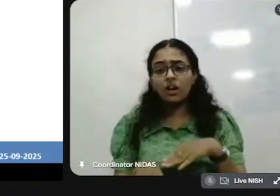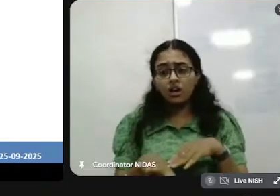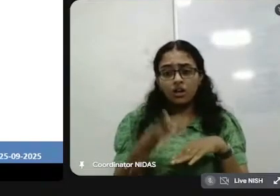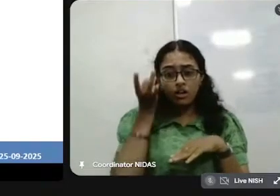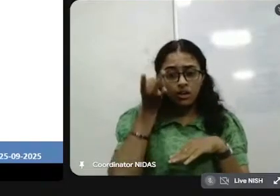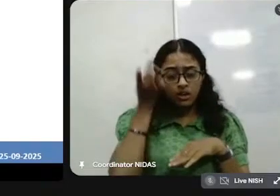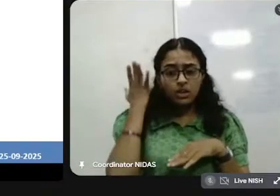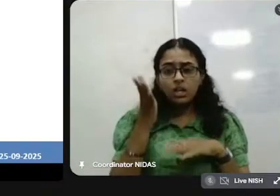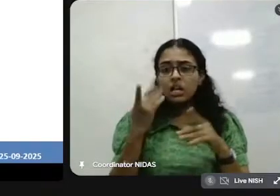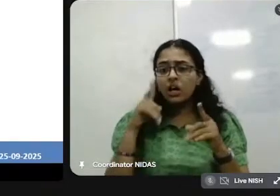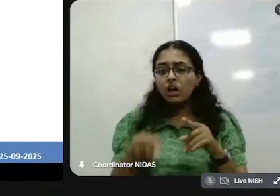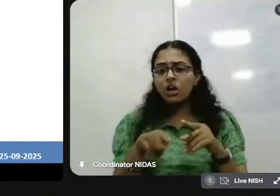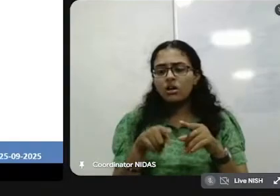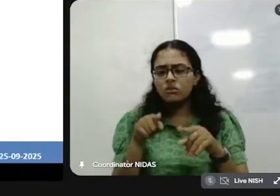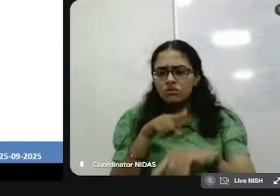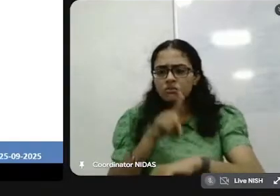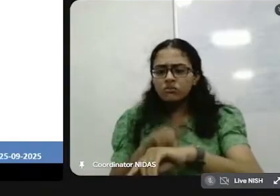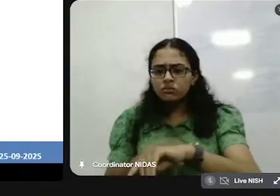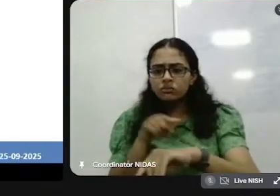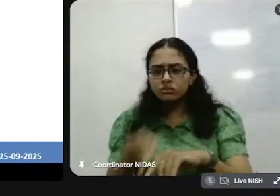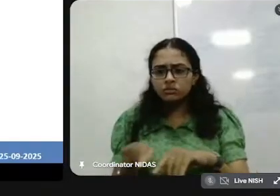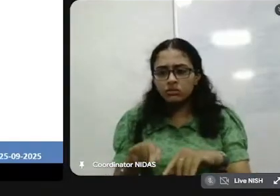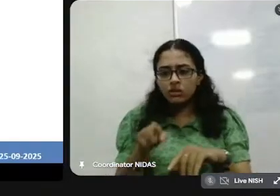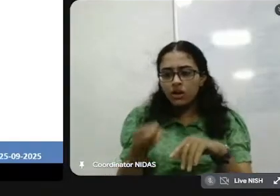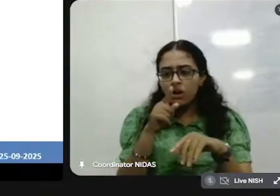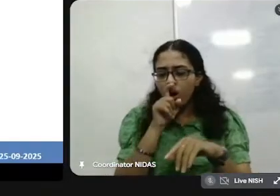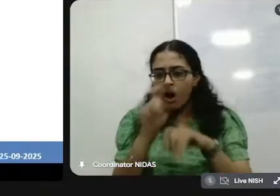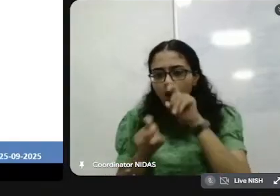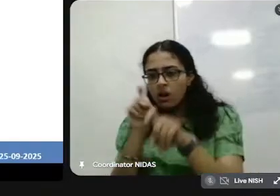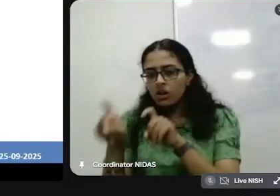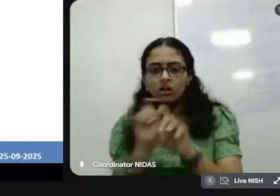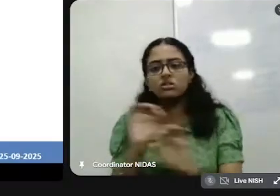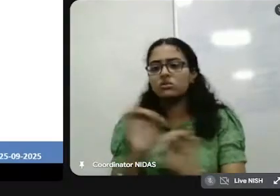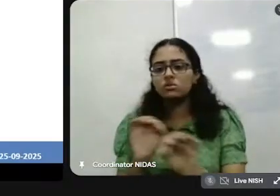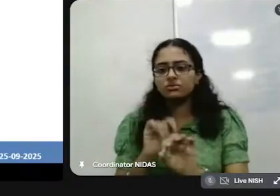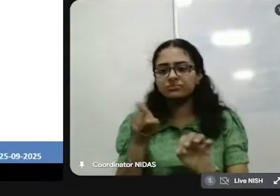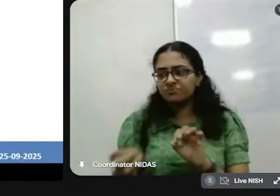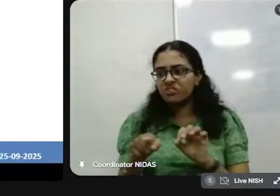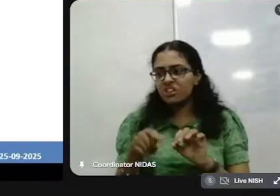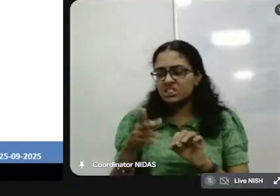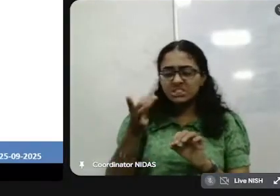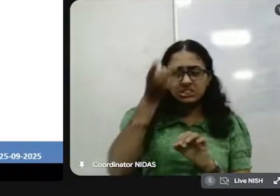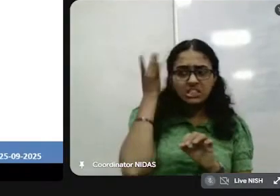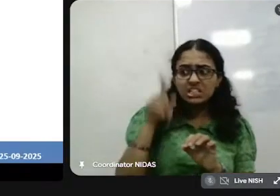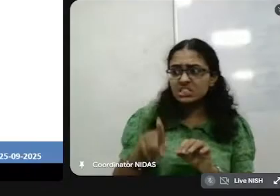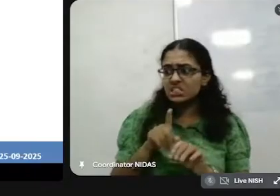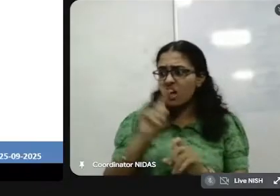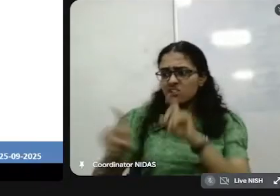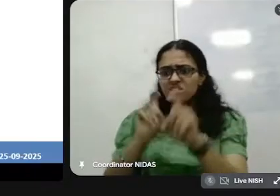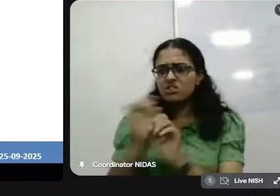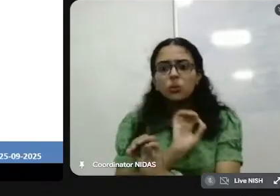കോമൺ ആയിട്ടുള്ളൊരു കാര്യമാണല്ലോ. അപ്പൊ ആ ഒരു സമയത്ത് അവര് ജഡ്ജ് ചെയ്യാതിരിക്കാനായിട്ട് ശ്രദ്ധിക്കുക. അവര് ദേഷ്യം വരുന്നത് അവരുടെ ബ്രെയിൻ